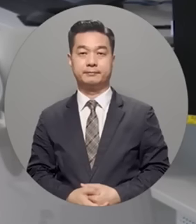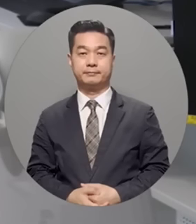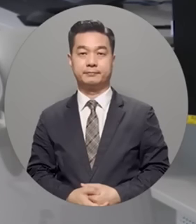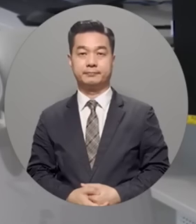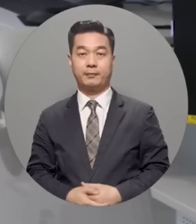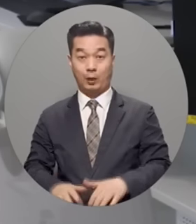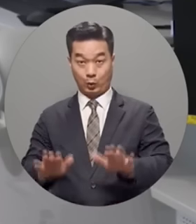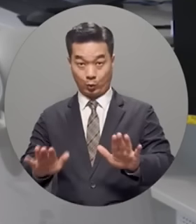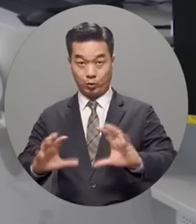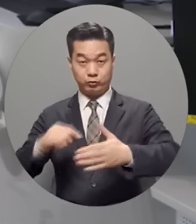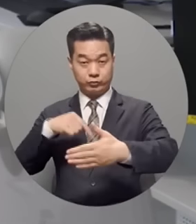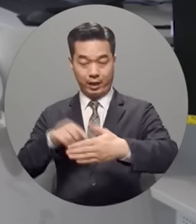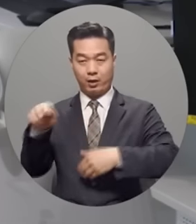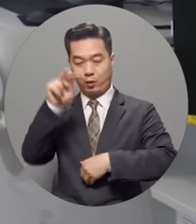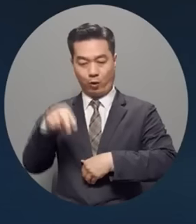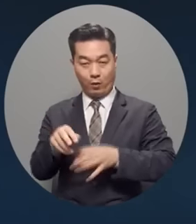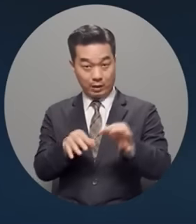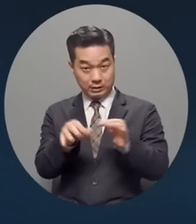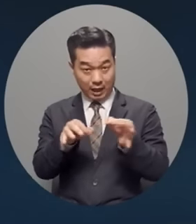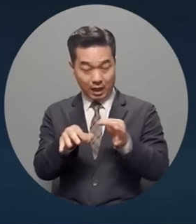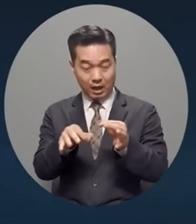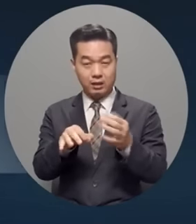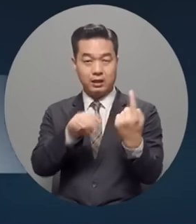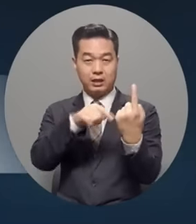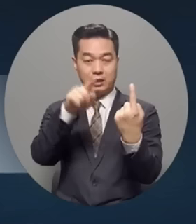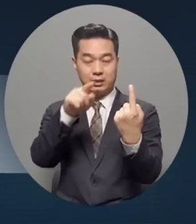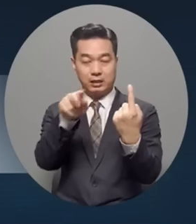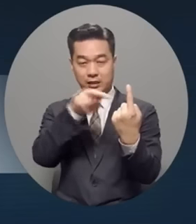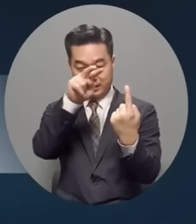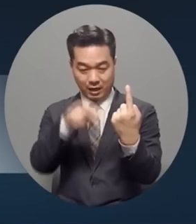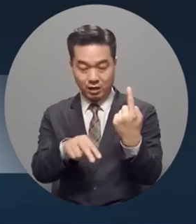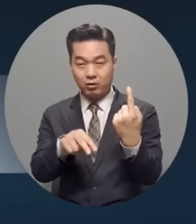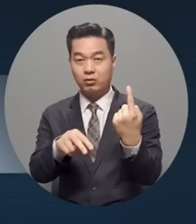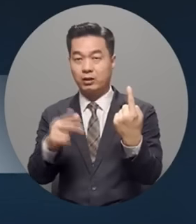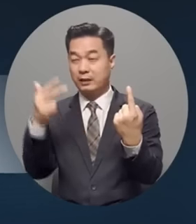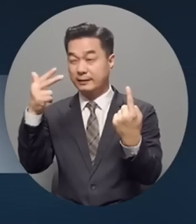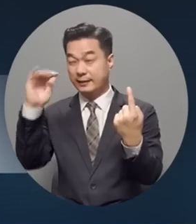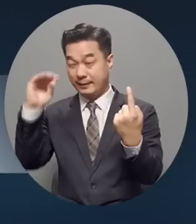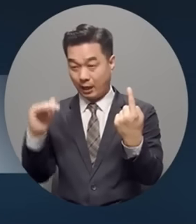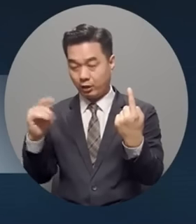오늘 국내 외환시장에서 마감된 원달러 환율은 7원가량 내린